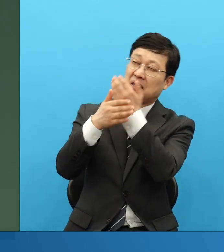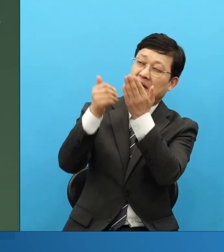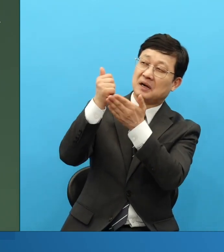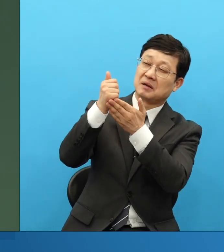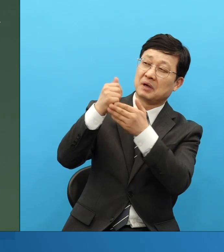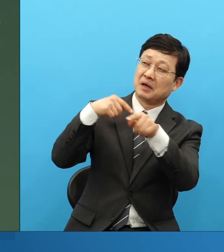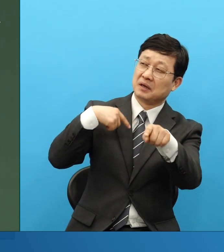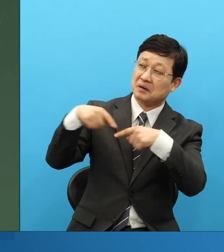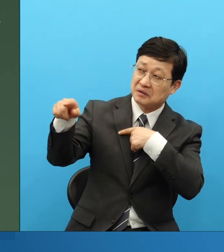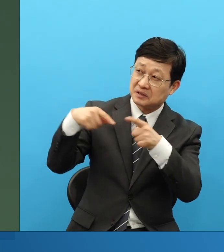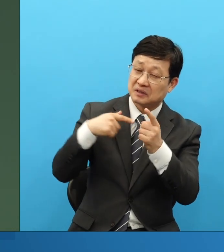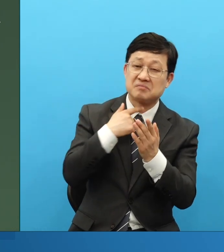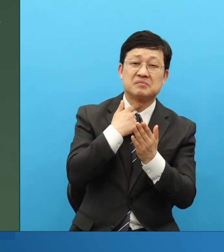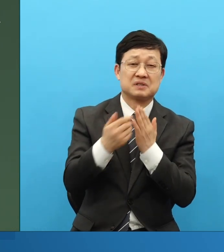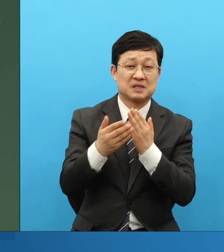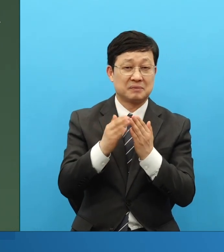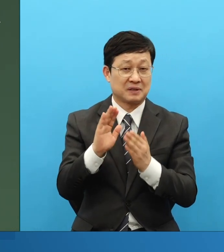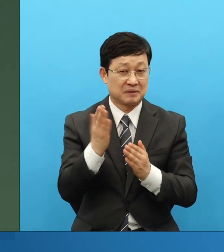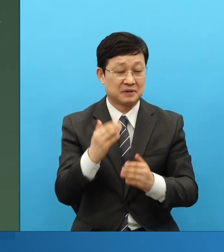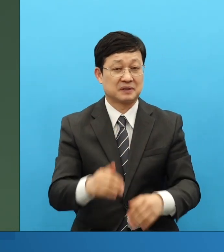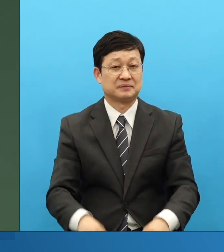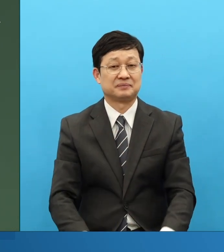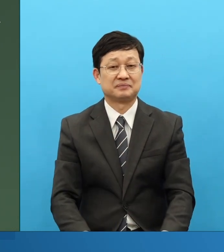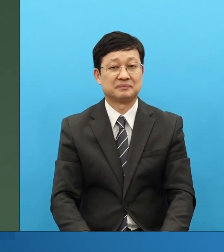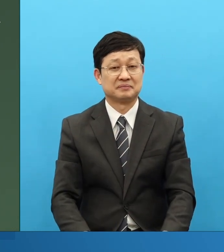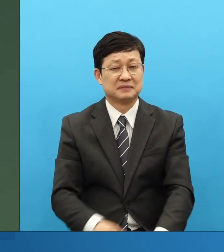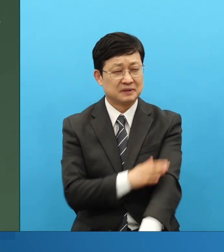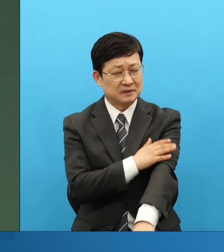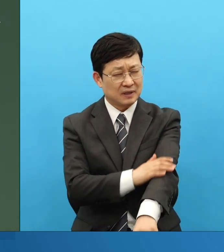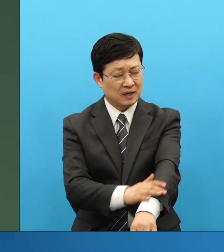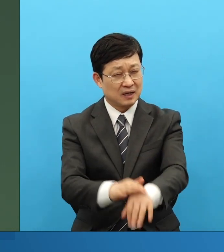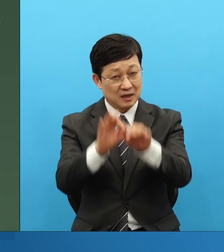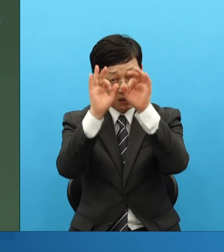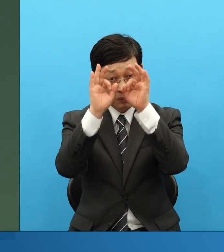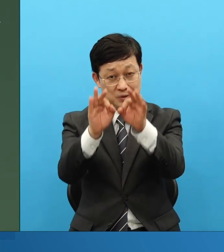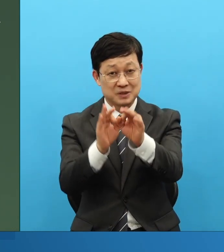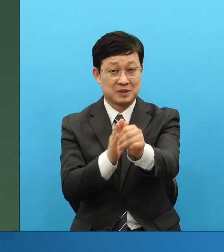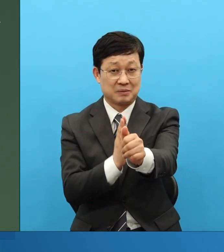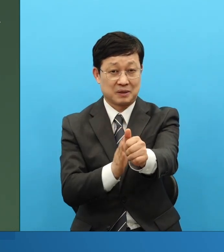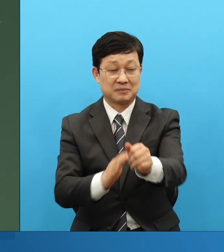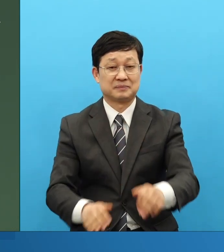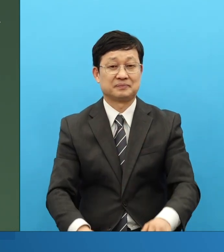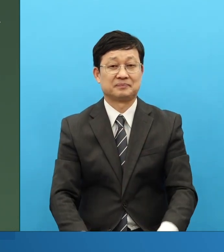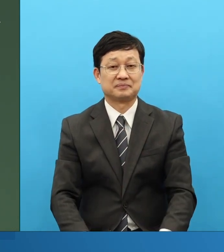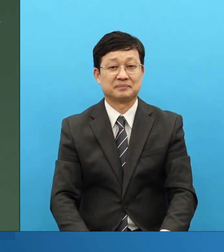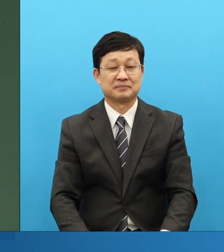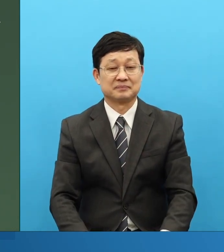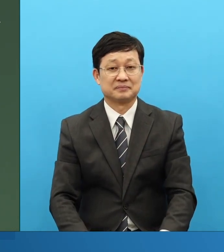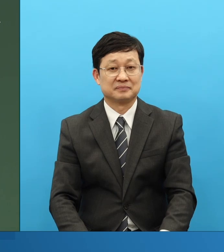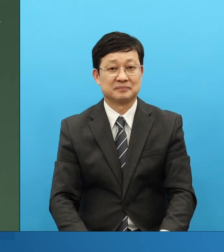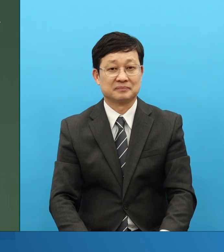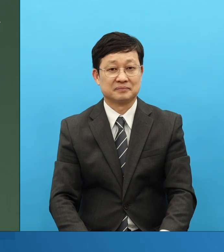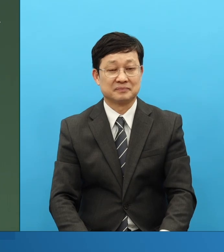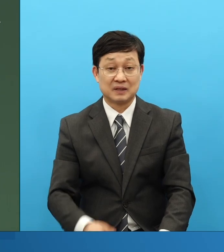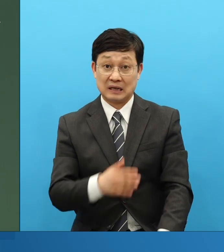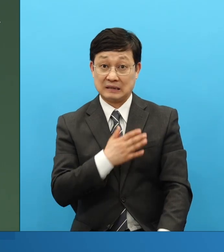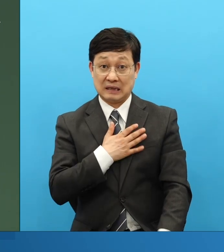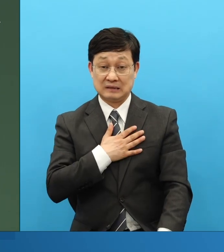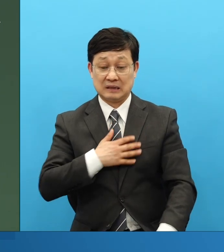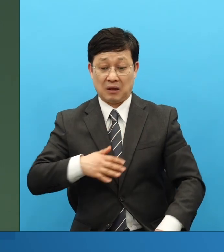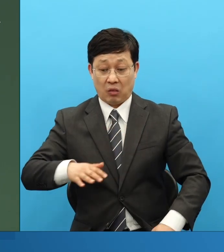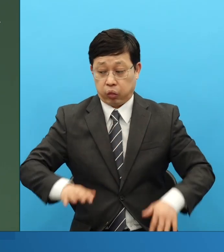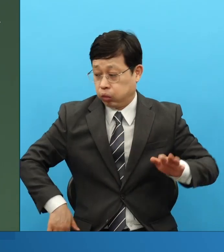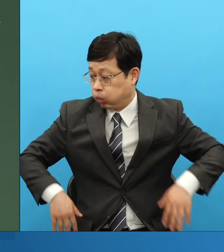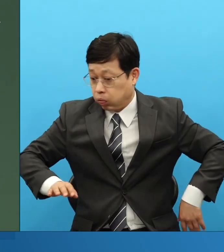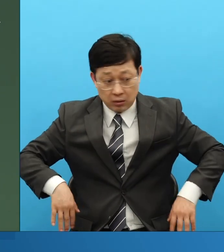겁니다. And we experience God's works there. 그거 보세요. And so take a look. 노예로 빈손으로 간 요셉이 총리가 됐단 말이에요. That Joseph,